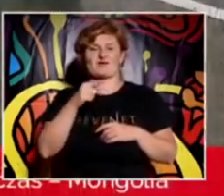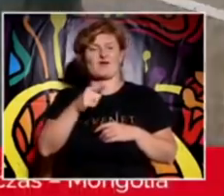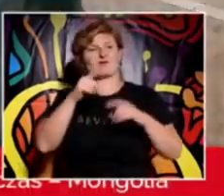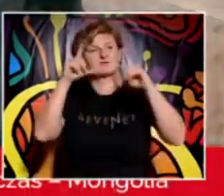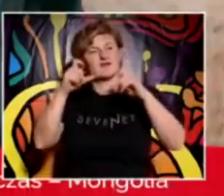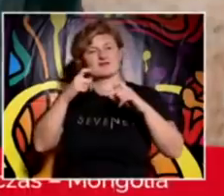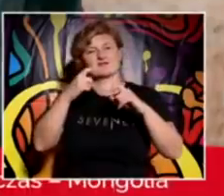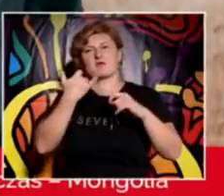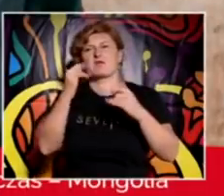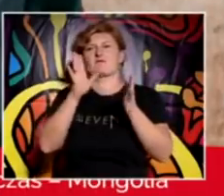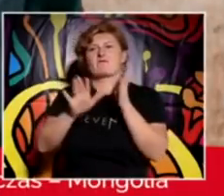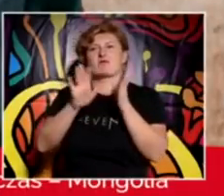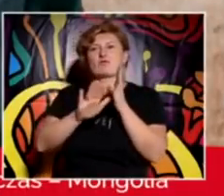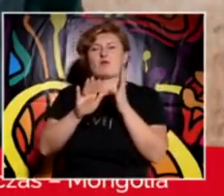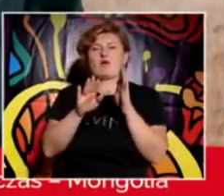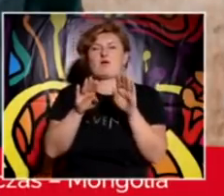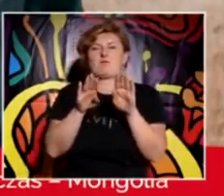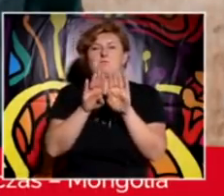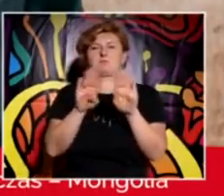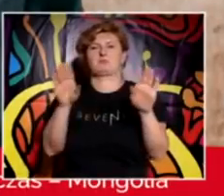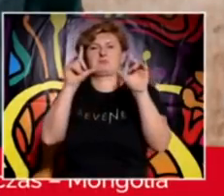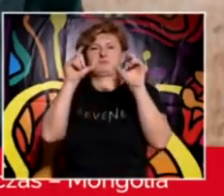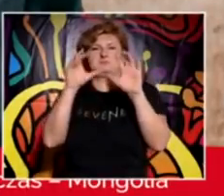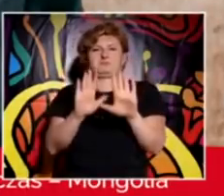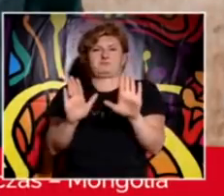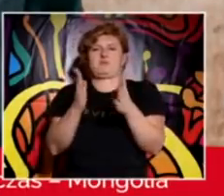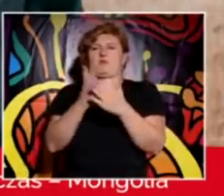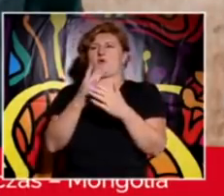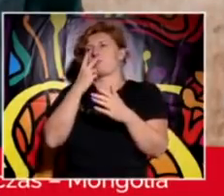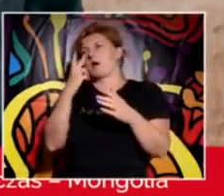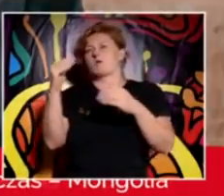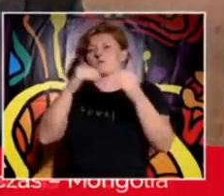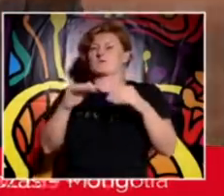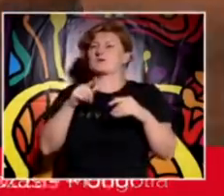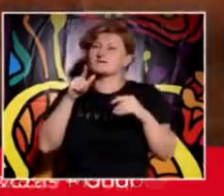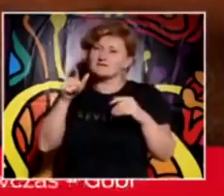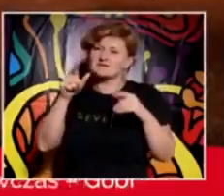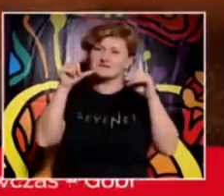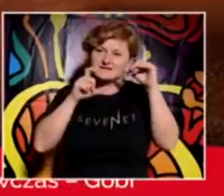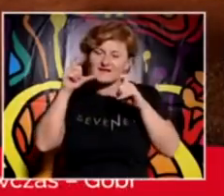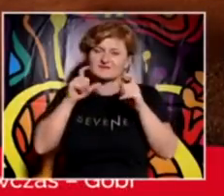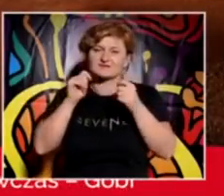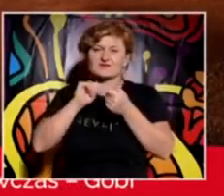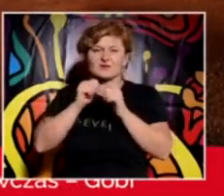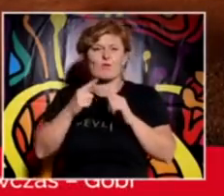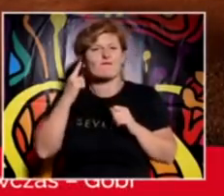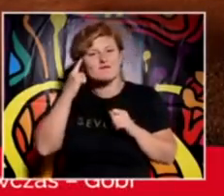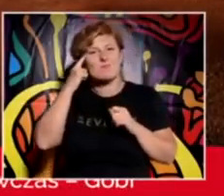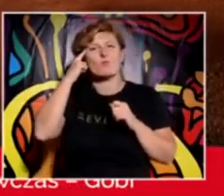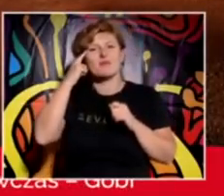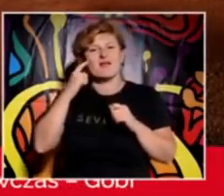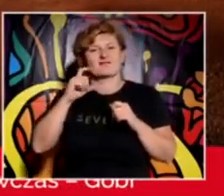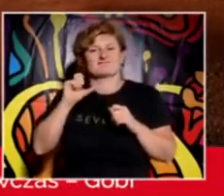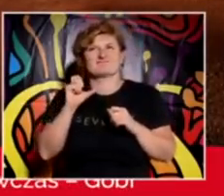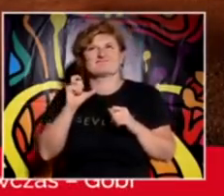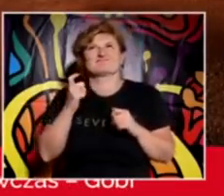zwykłym zdjęciem z hashtagiem widok z góry czy góry, tylko są w takim wspomnieniem, które na pewno